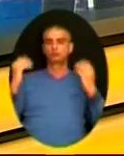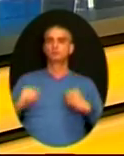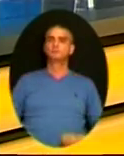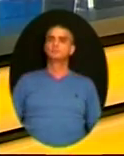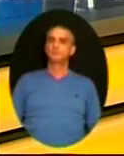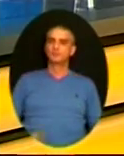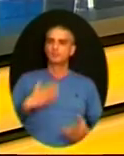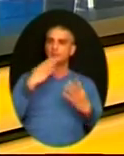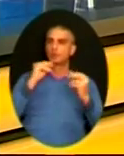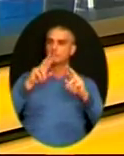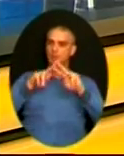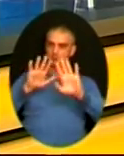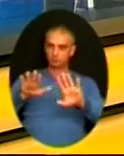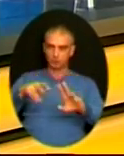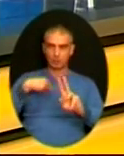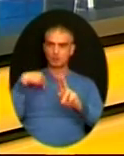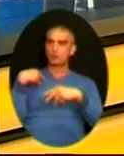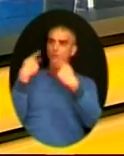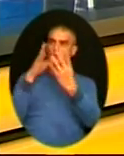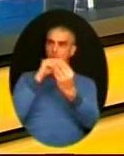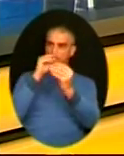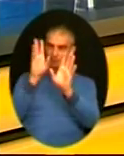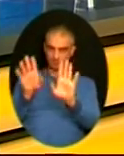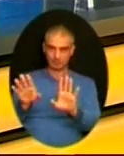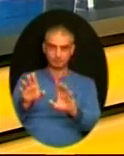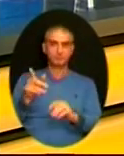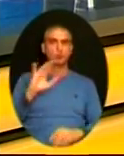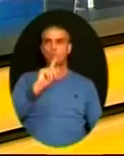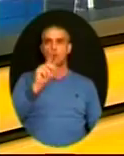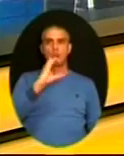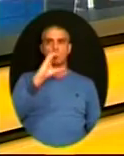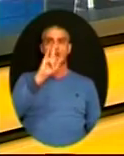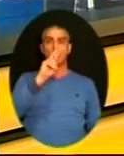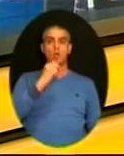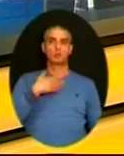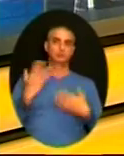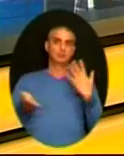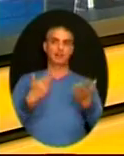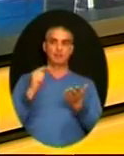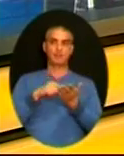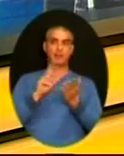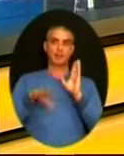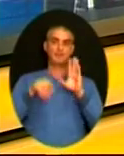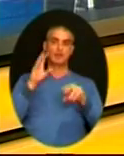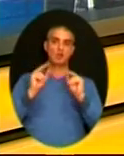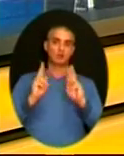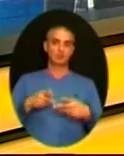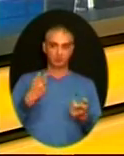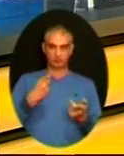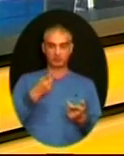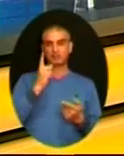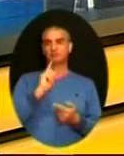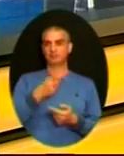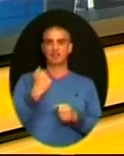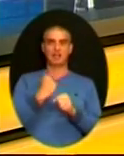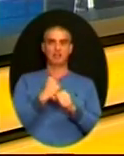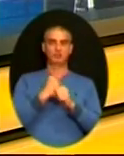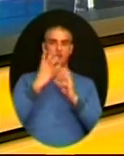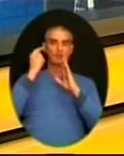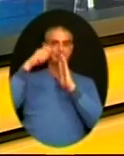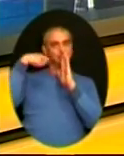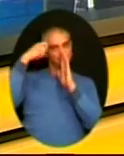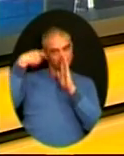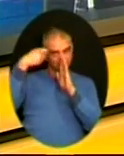תודה רבה, תישאר איתנו, נחזור אליך עוד. אולי כחלון רוצה למהר מאוד בגלל שיש לו בחירות, והוא צריך לייצר הרבה